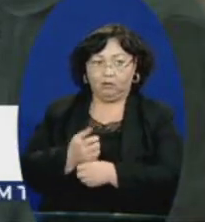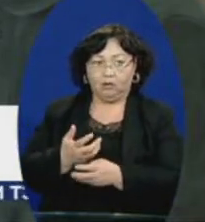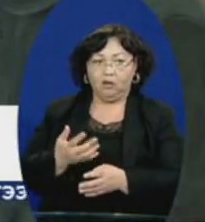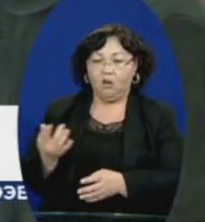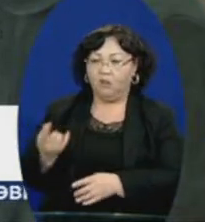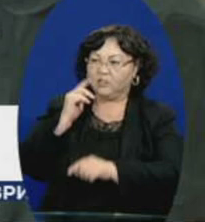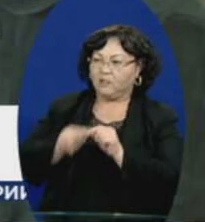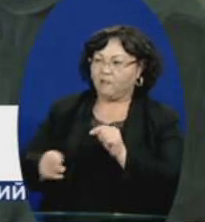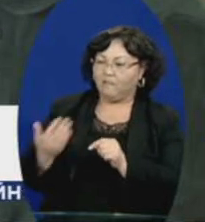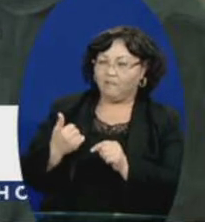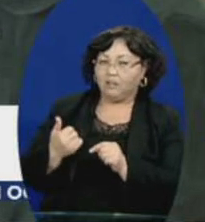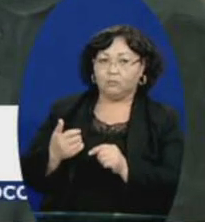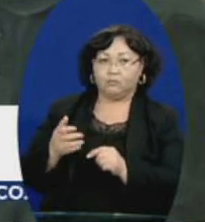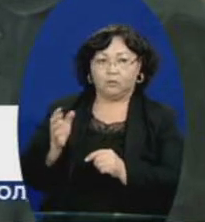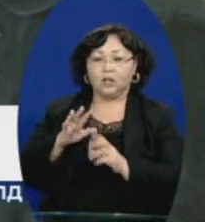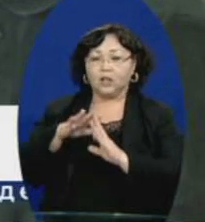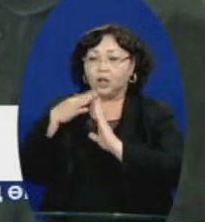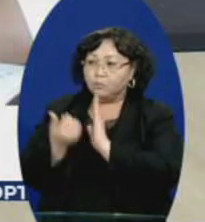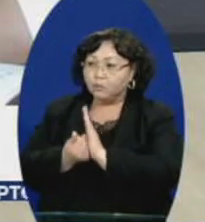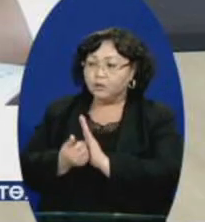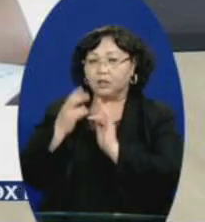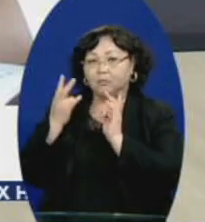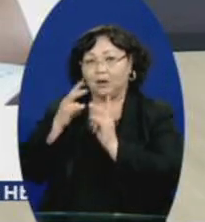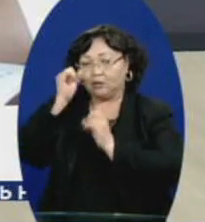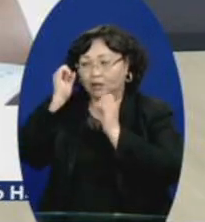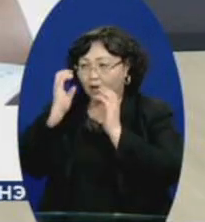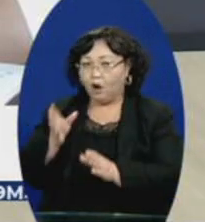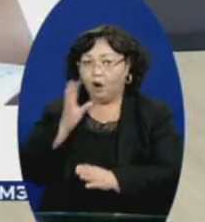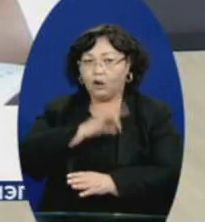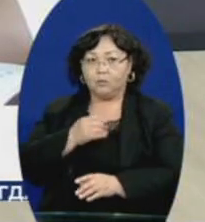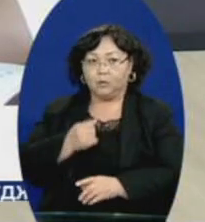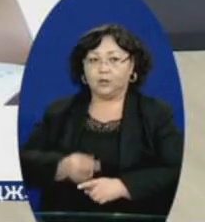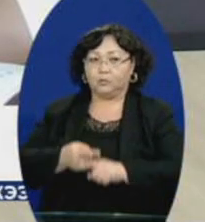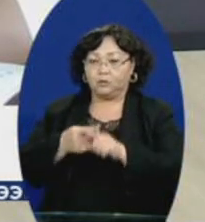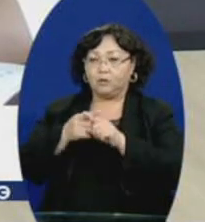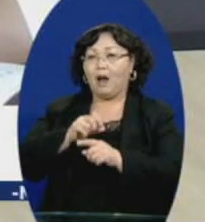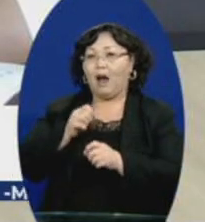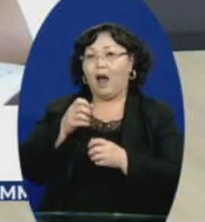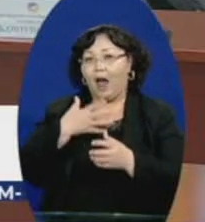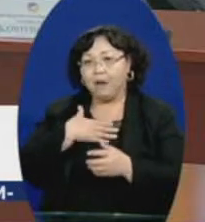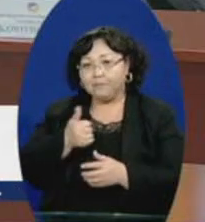нийгмийн асуудалд анхаарах, орлогыг нэмэгдүүлэх, амьнас эрүүл мэндийг нь хамгаалах